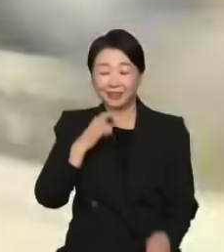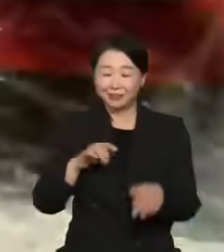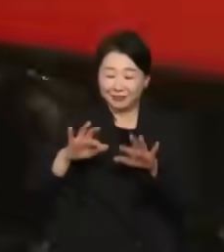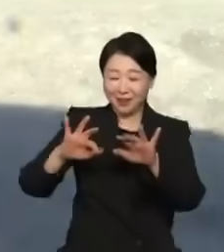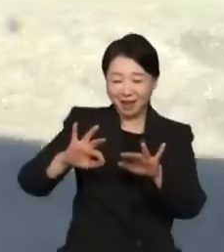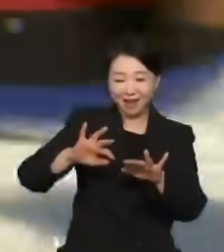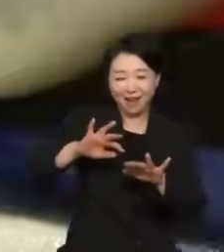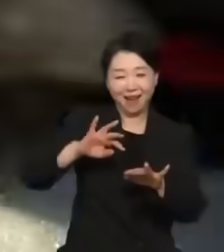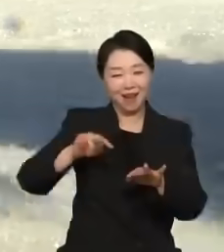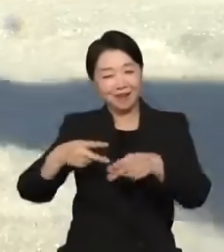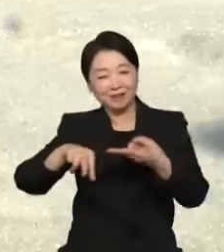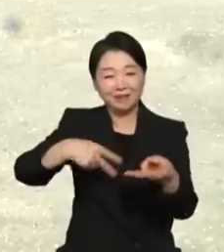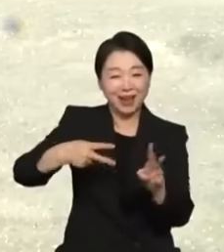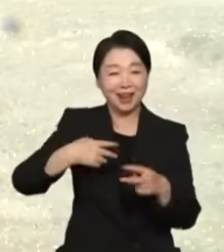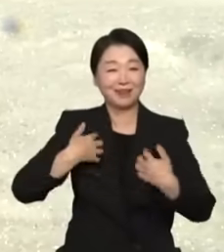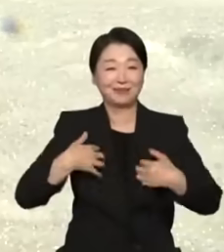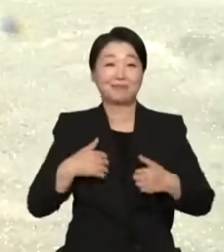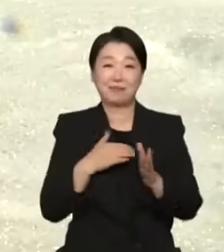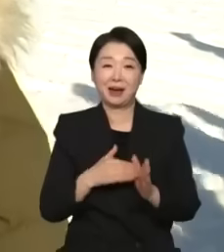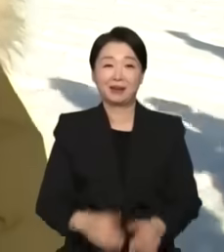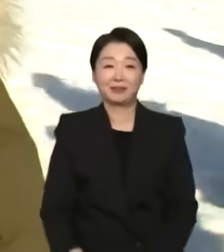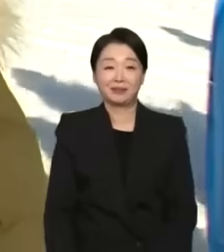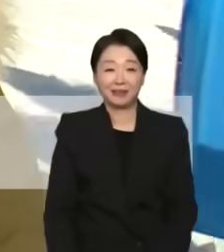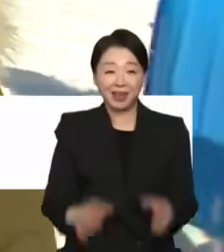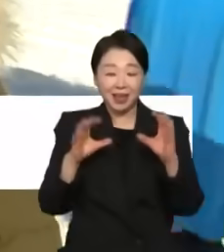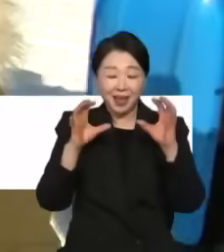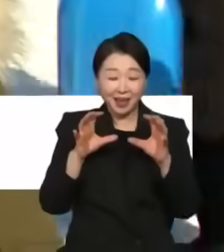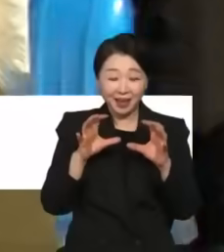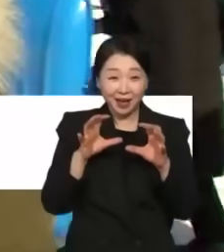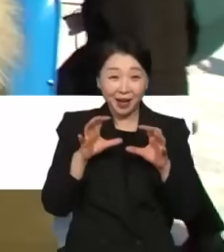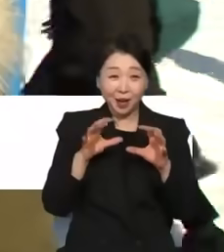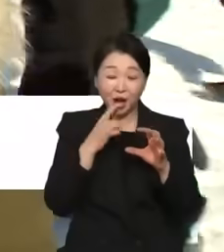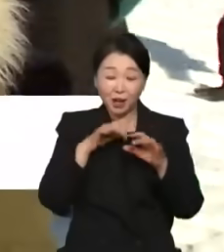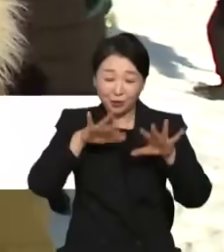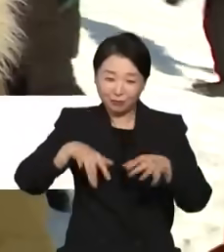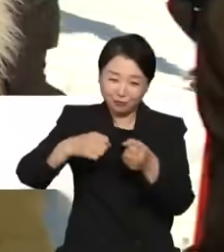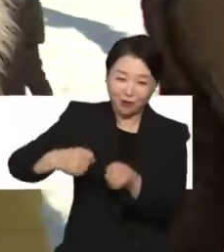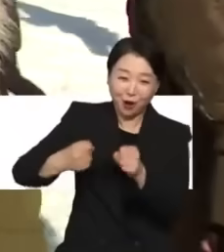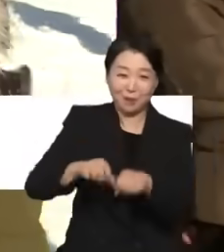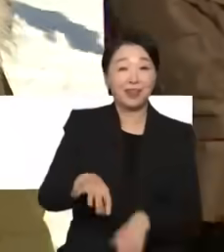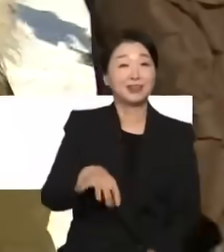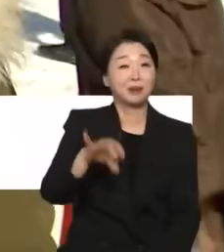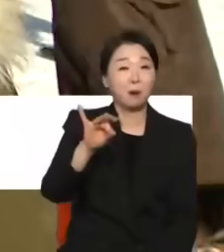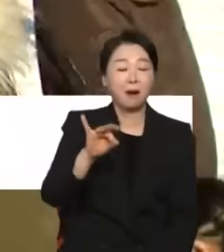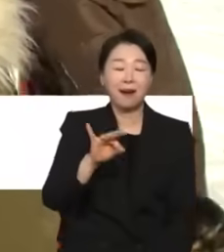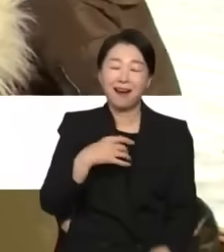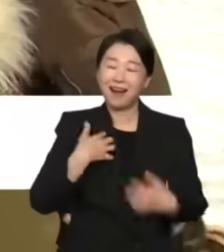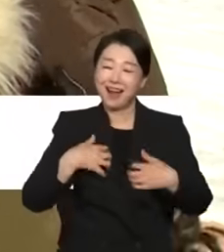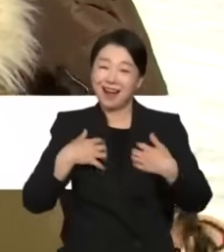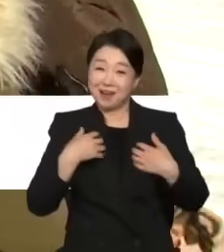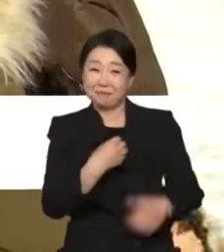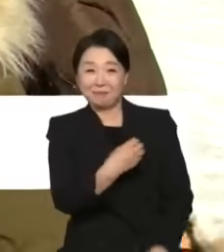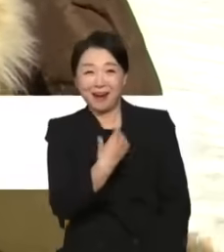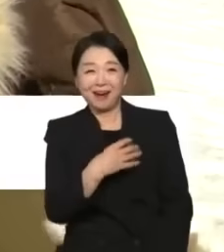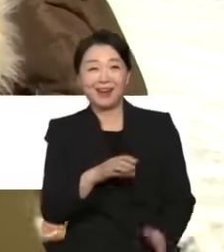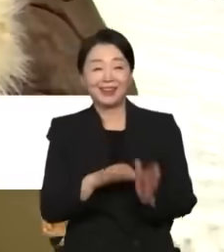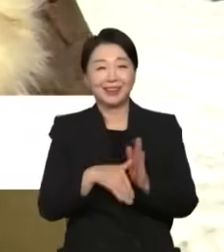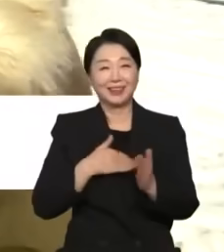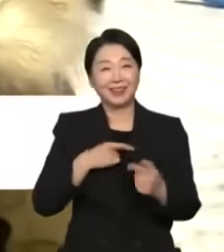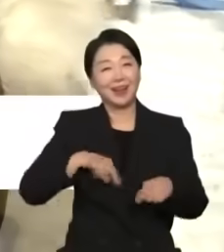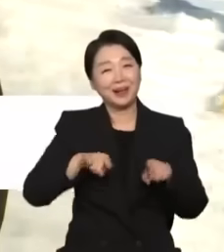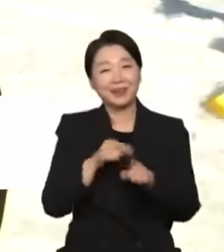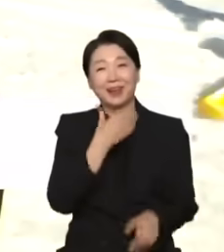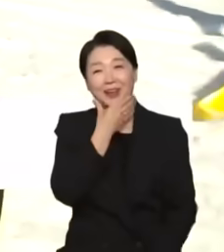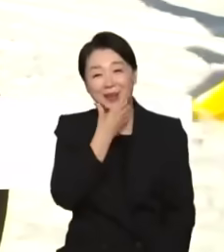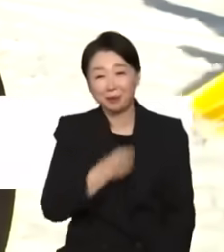뒹굴어도 즐겁기만 합니다. 아기가 눈썰매 오늘 처음 타보는 건데 너무너무 재밌다고 했을 때 좀 저도 같이